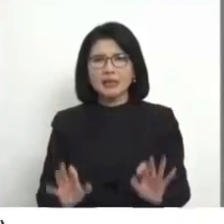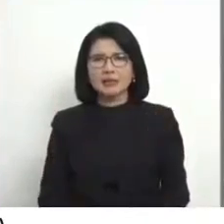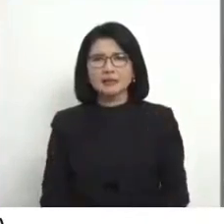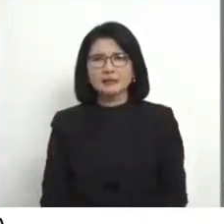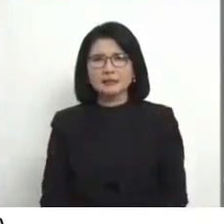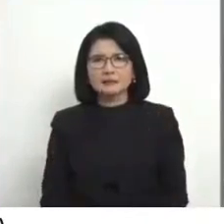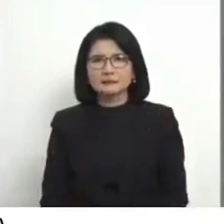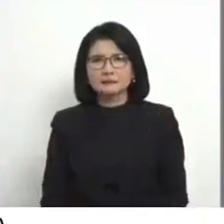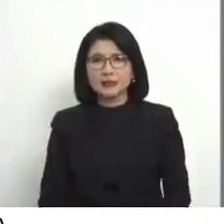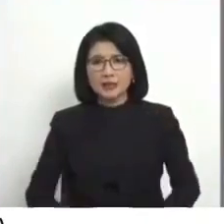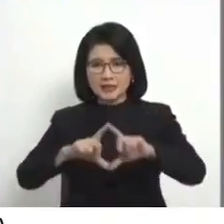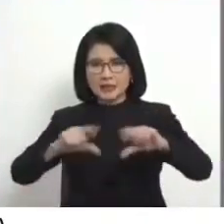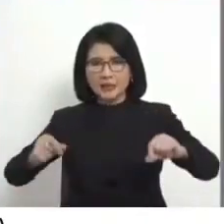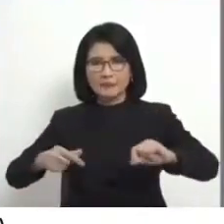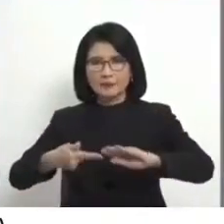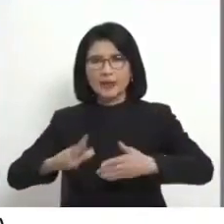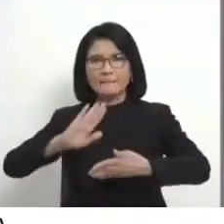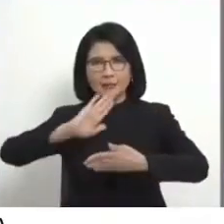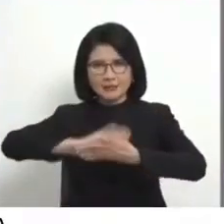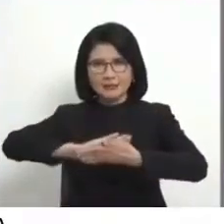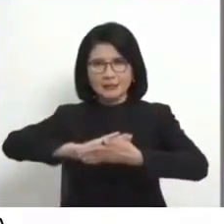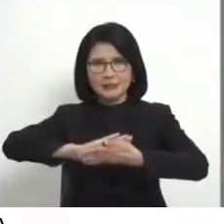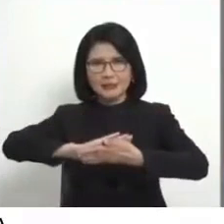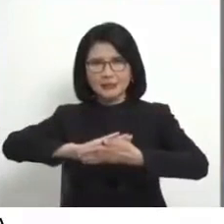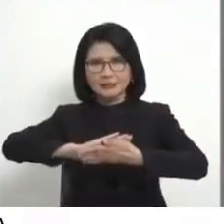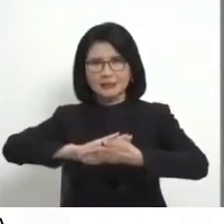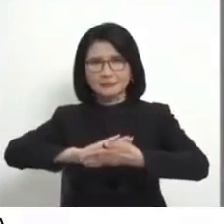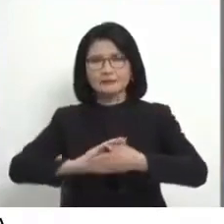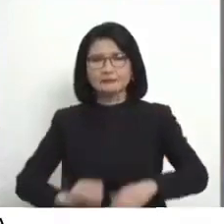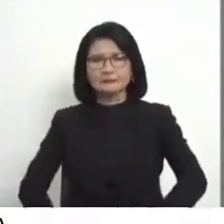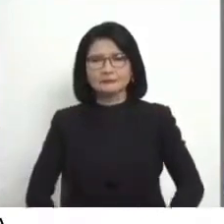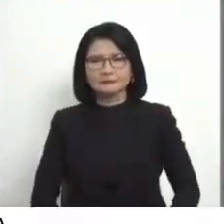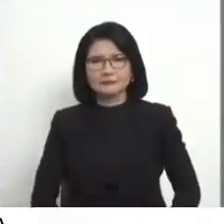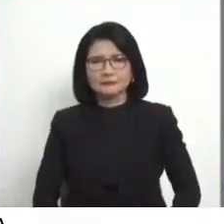berikut ini posisi amplopnya masih posisi tersegel hadirin